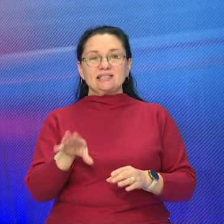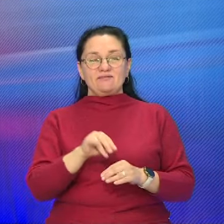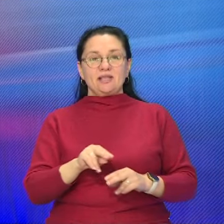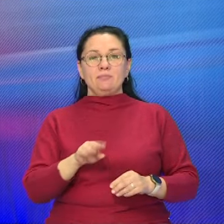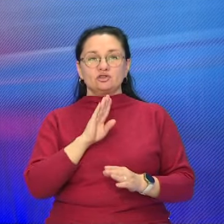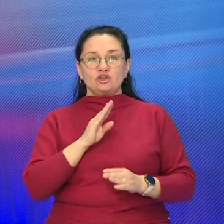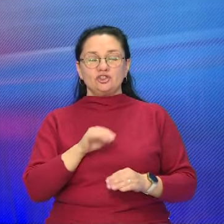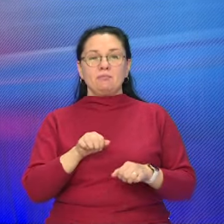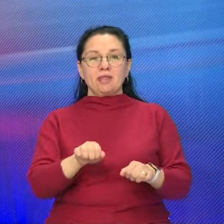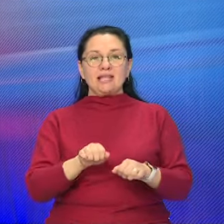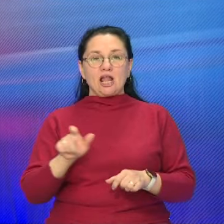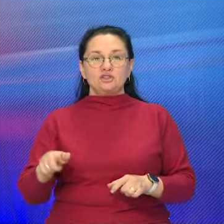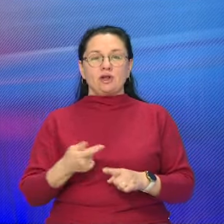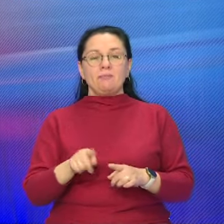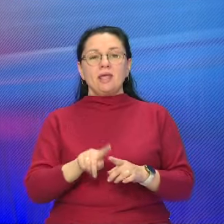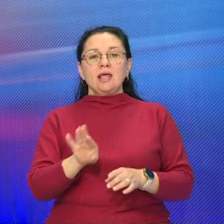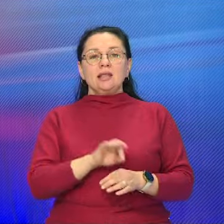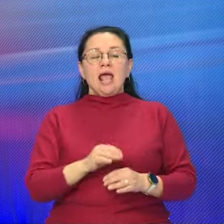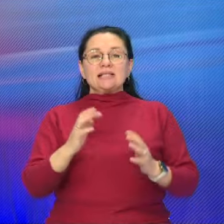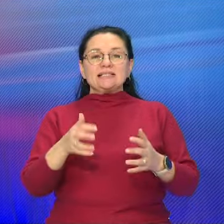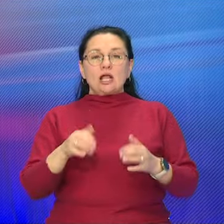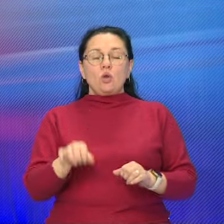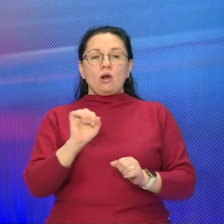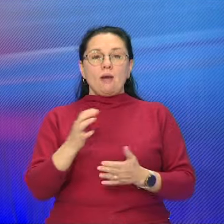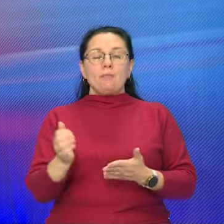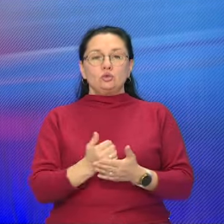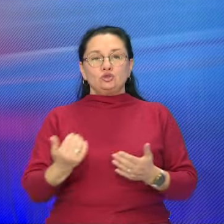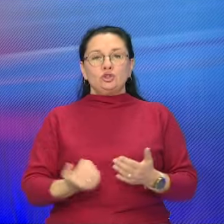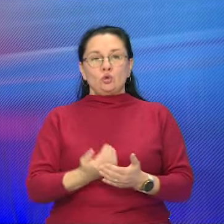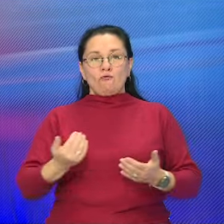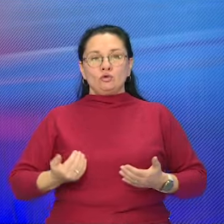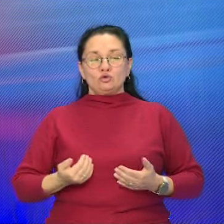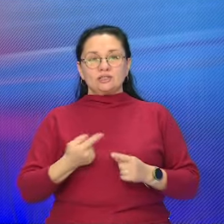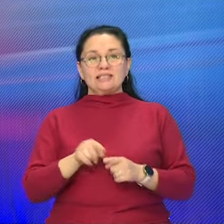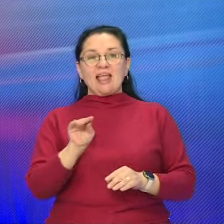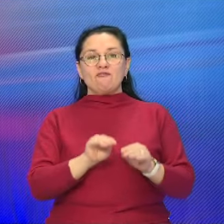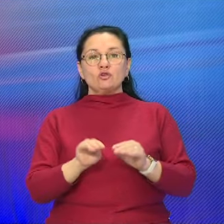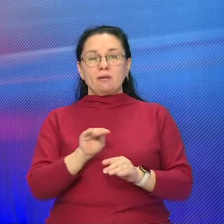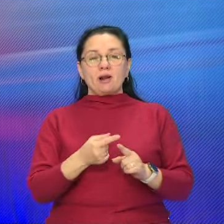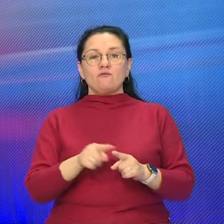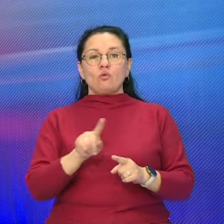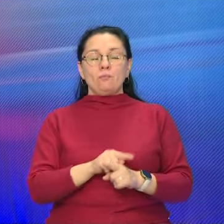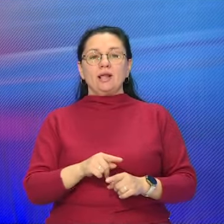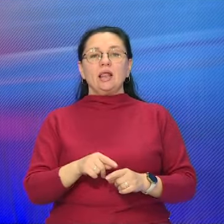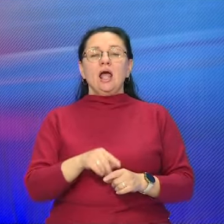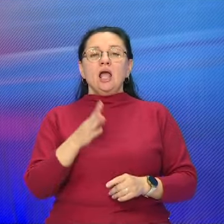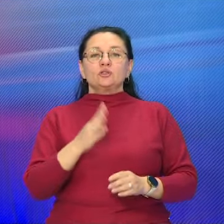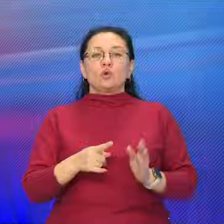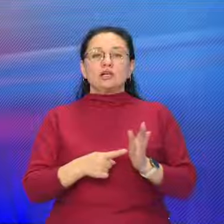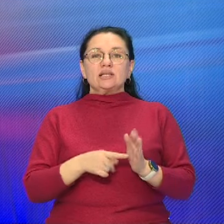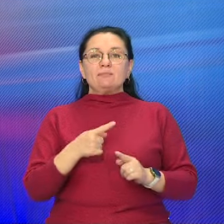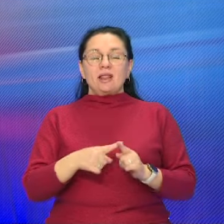на 43 гады працы. Сёлета станок, можна сказаць, атрымаў новае жыццё. На яго запраўку пайшло 46,5 кіламетраў